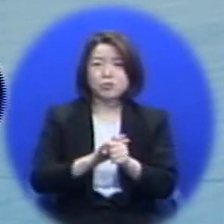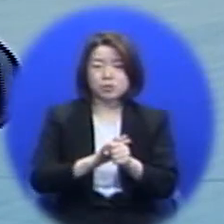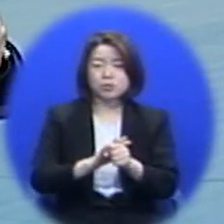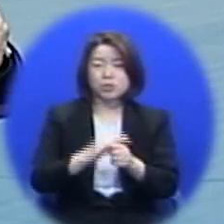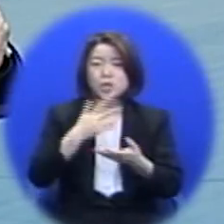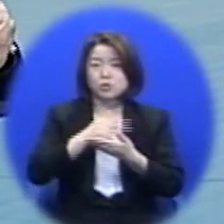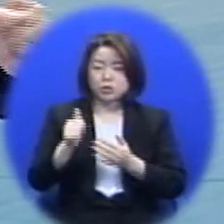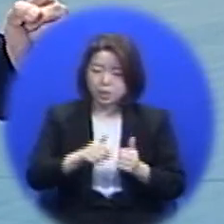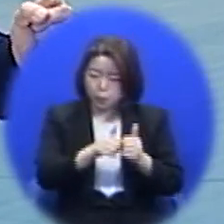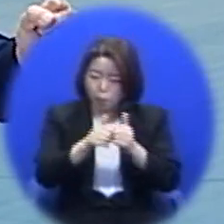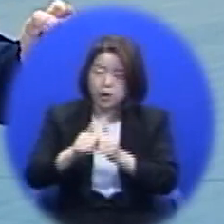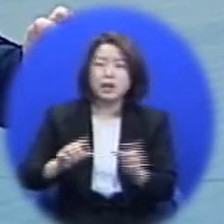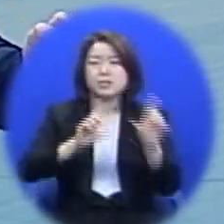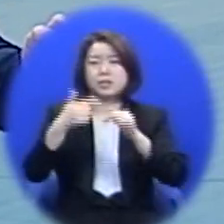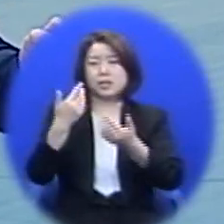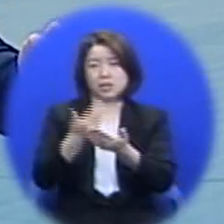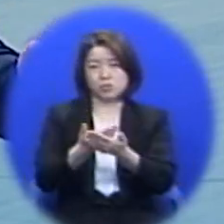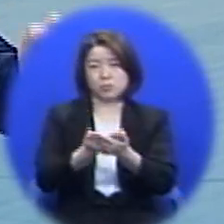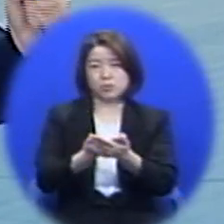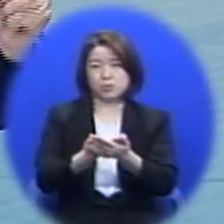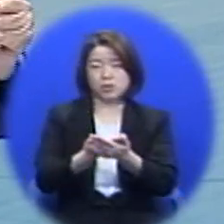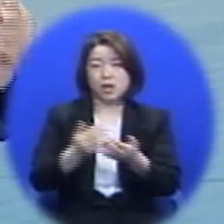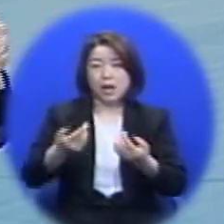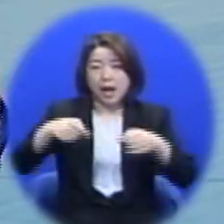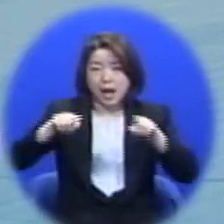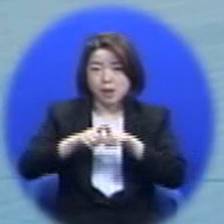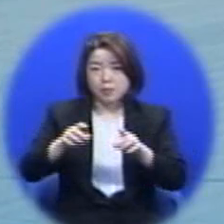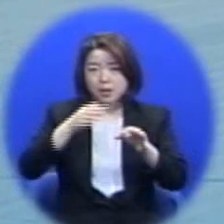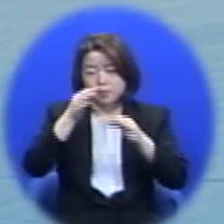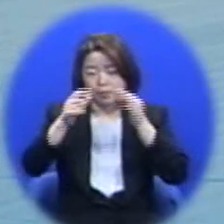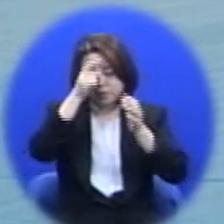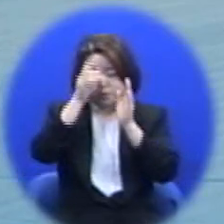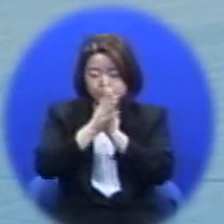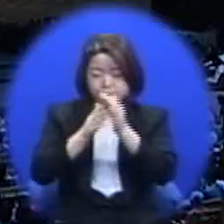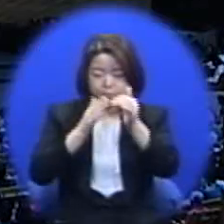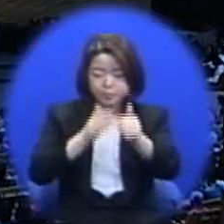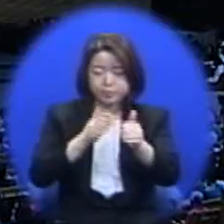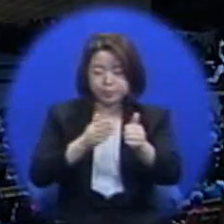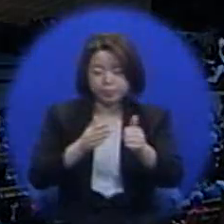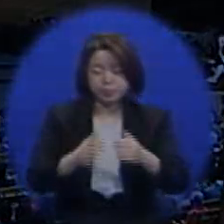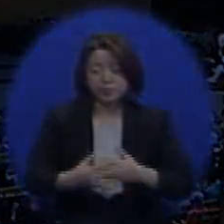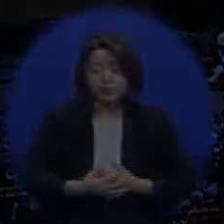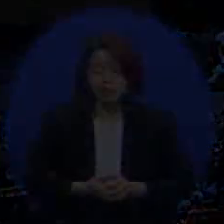주님과 동행하며 살게 해주옵소서. 우리 다 같이 통성으로 기도하겠습니다.